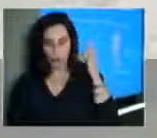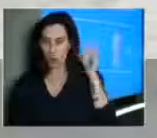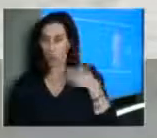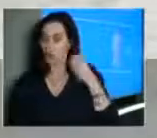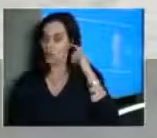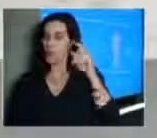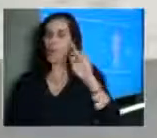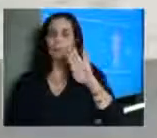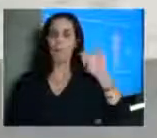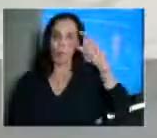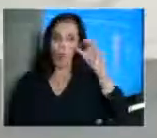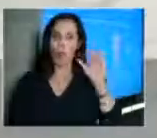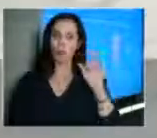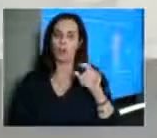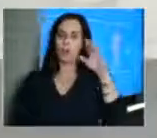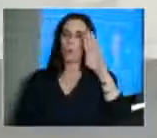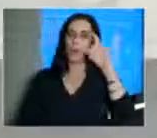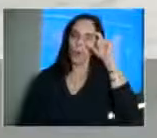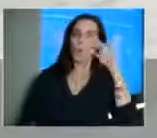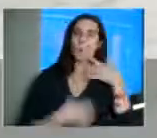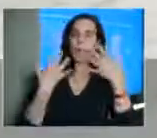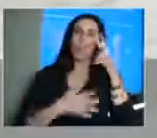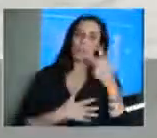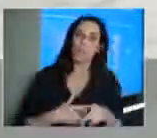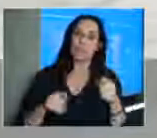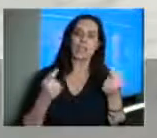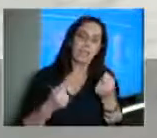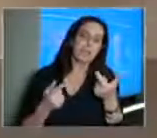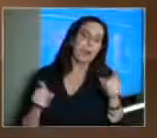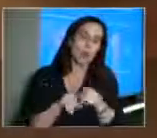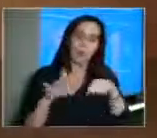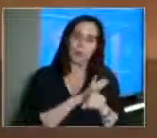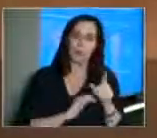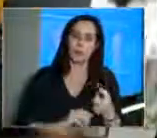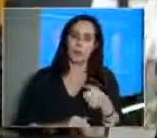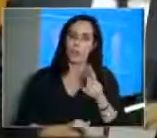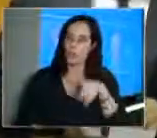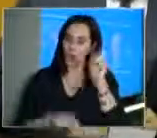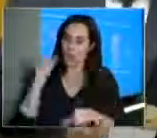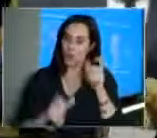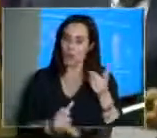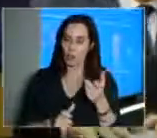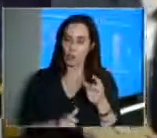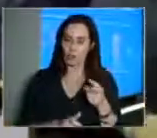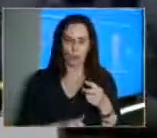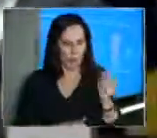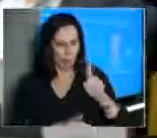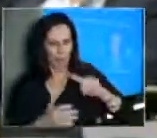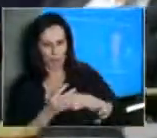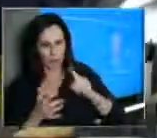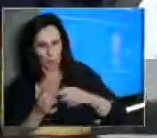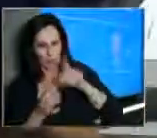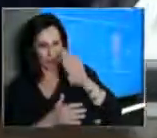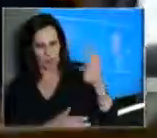את בוגי אומר את זה. היה בוגי פעם אמר שפרשת הצוללות גובלת בבגידה בלי לנקוב, יש שם אנשים שעומדים לדין ויעמדו לדין. הוא לא